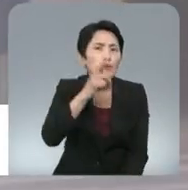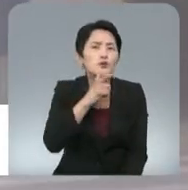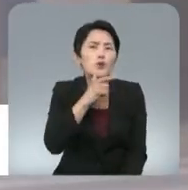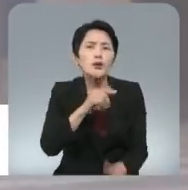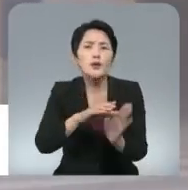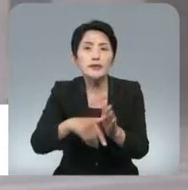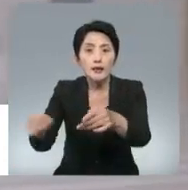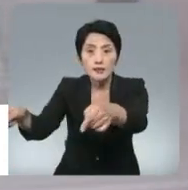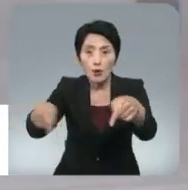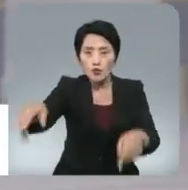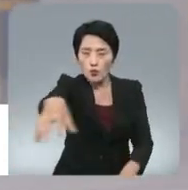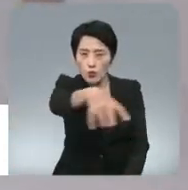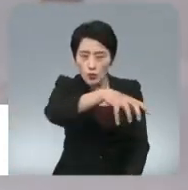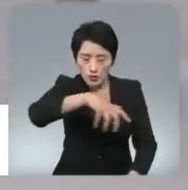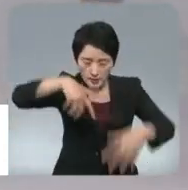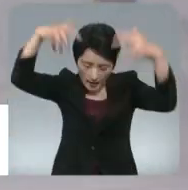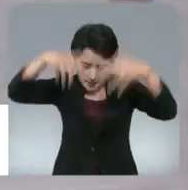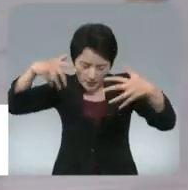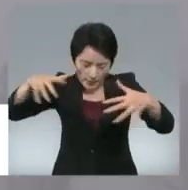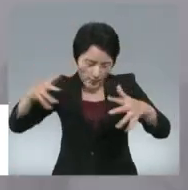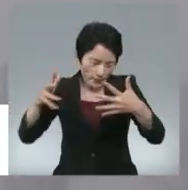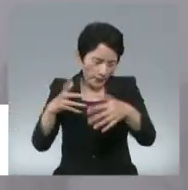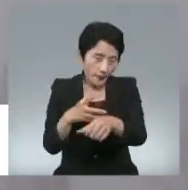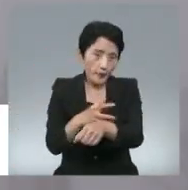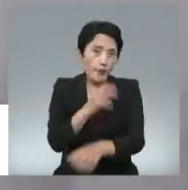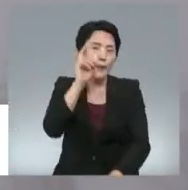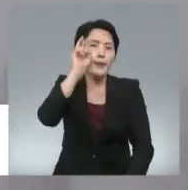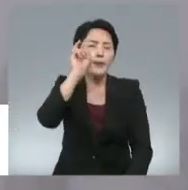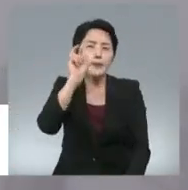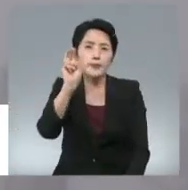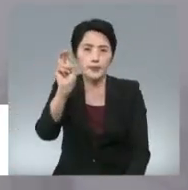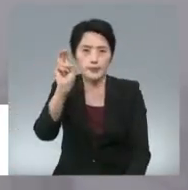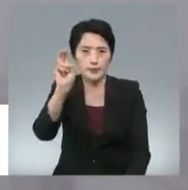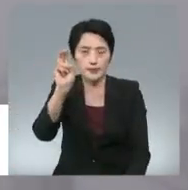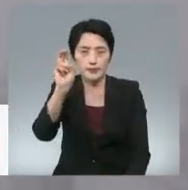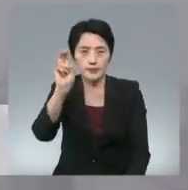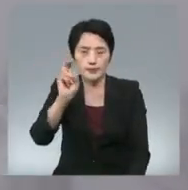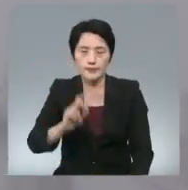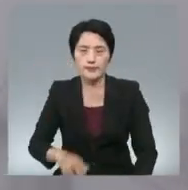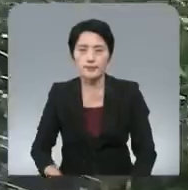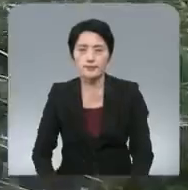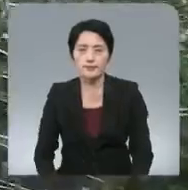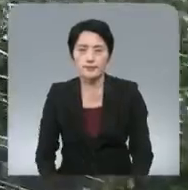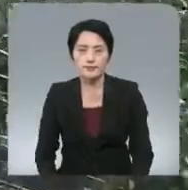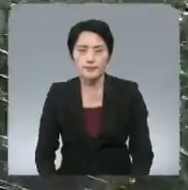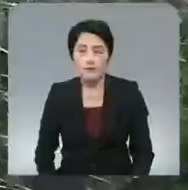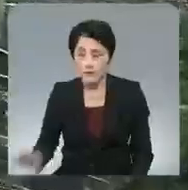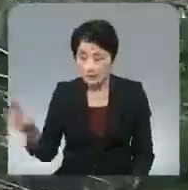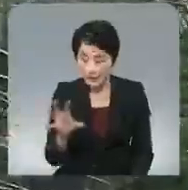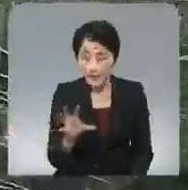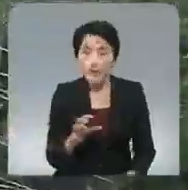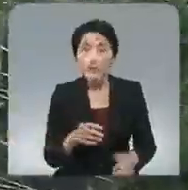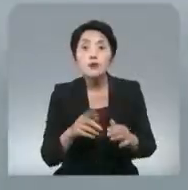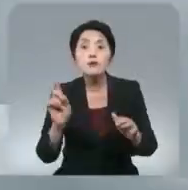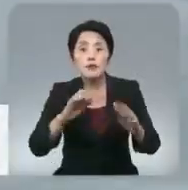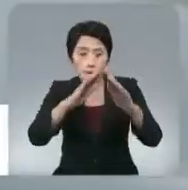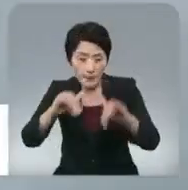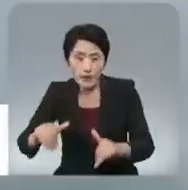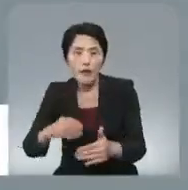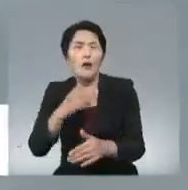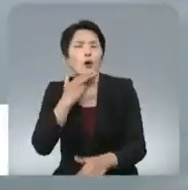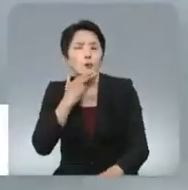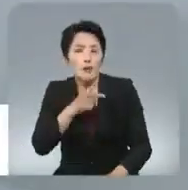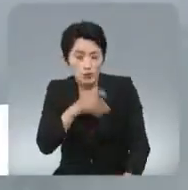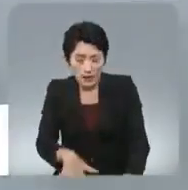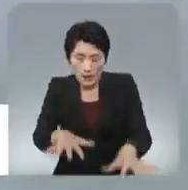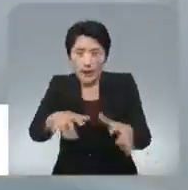gì cơn bão tới ngày mùng 2 tháng 9 mưa sẽ bao phủ khu vực tỉnh Nam Sơn xăng và nam Seoul đảo Jeju và các